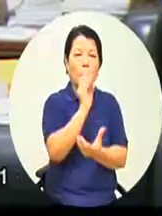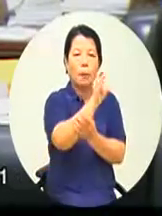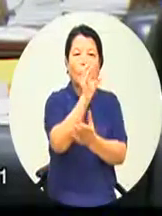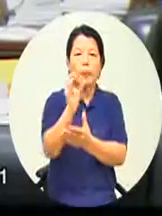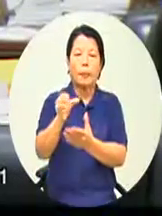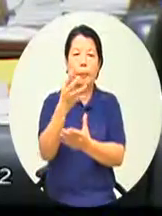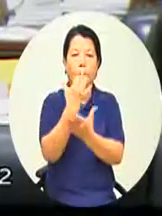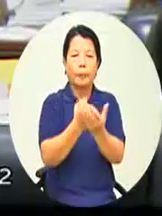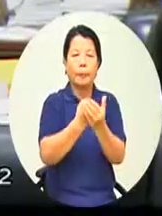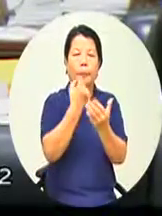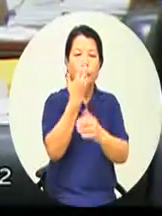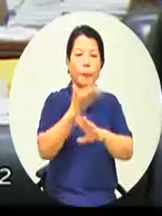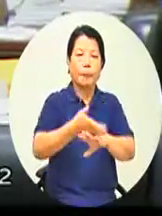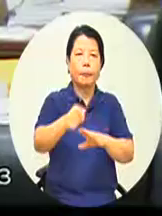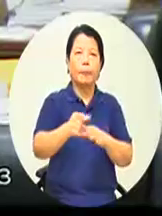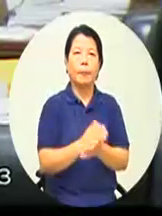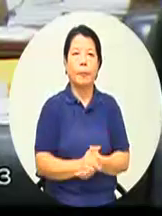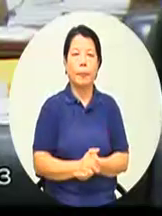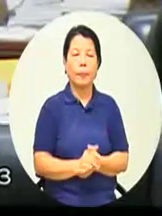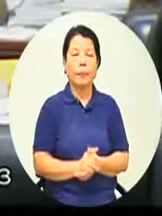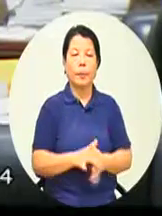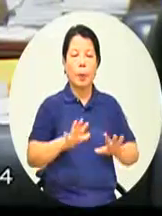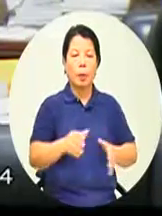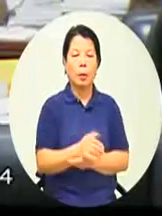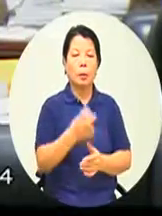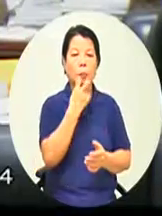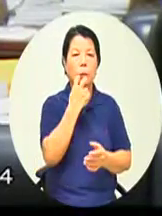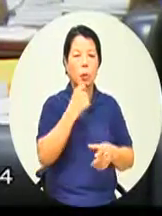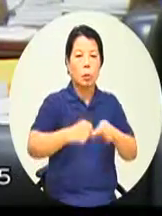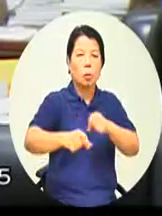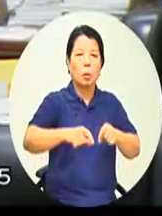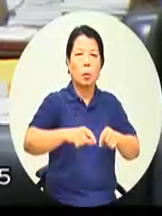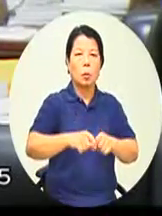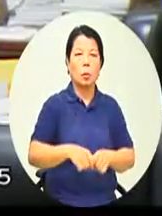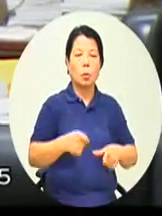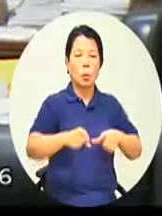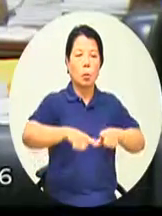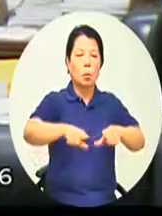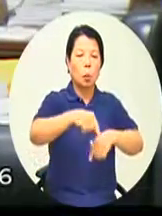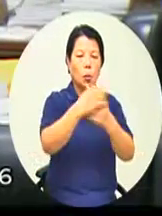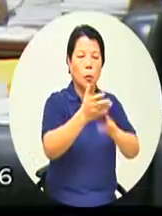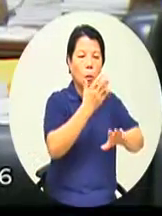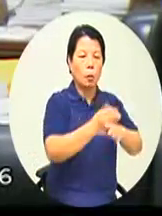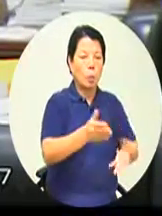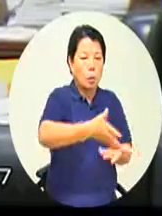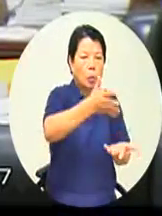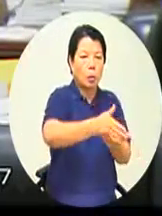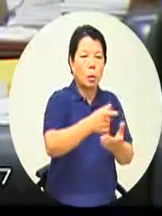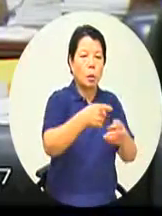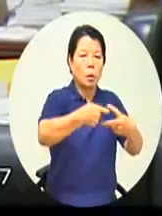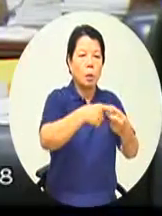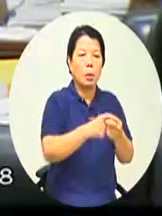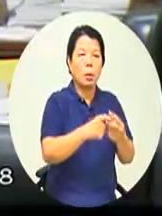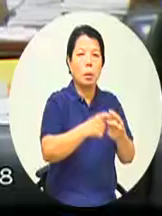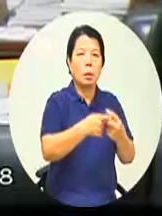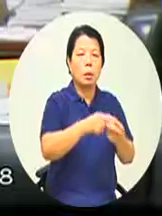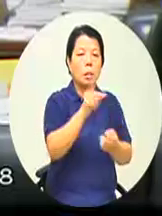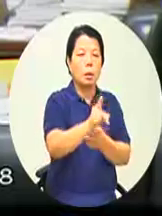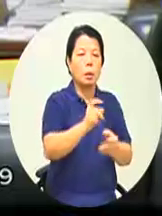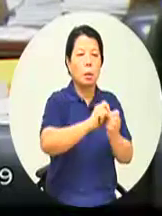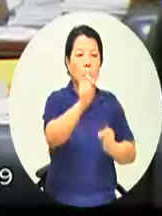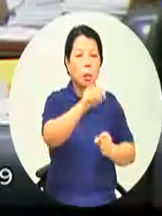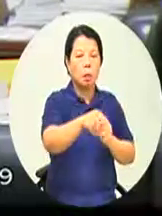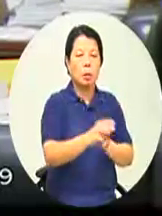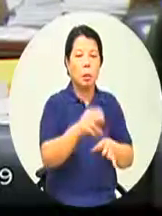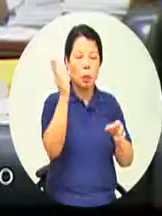用。那但是如果我们在中央公园盖了一个李科永图书馆，它虽然在水泥的那个面